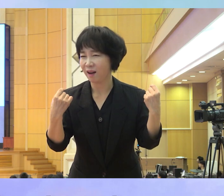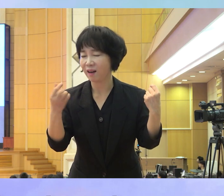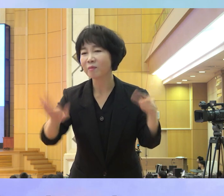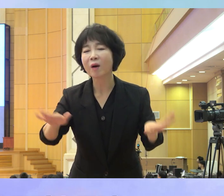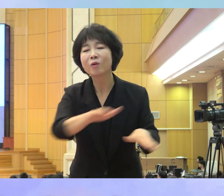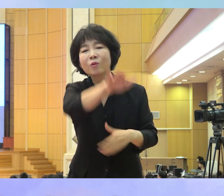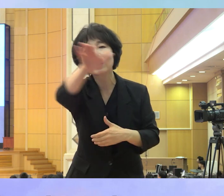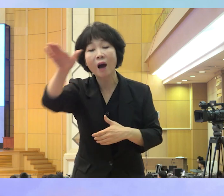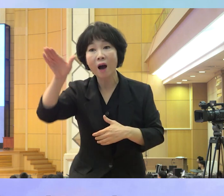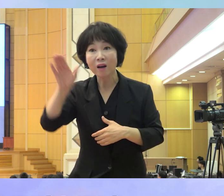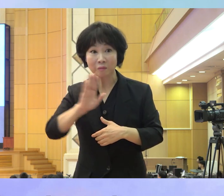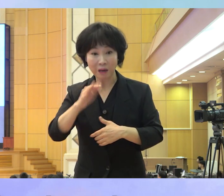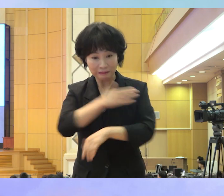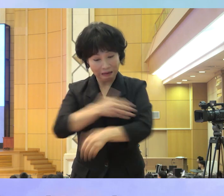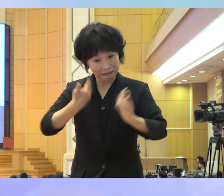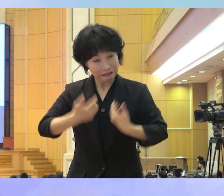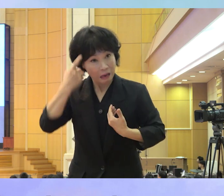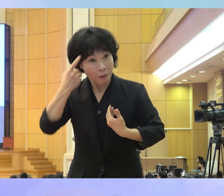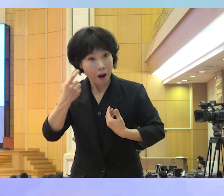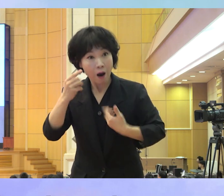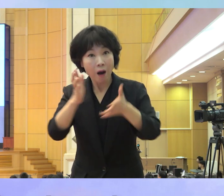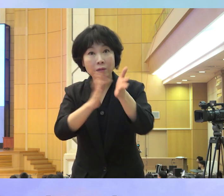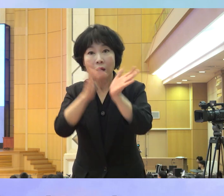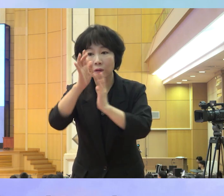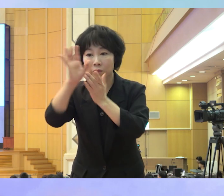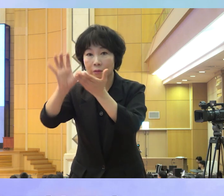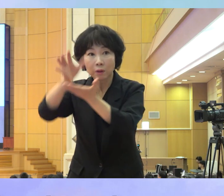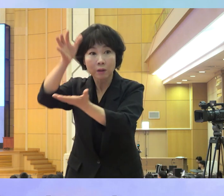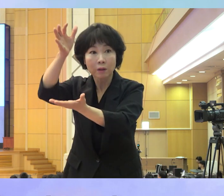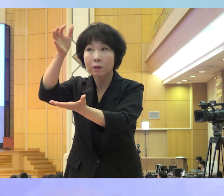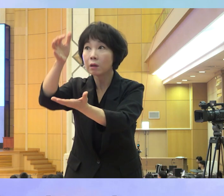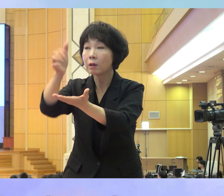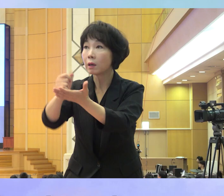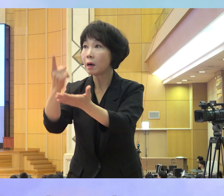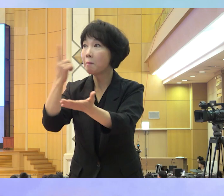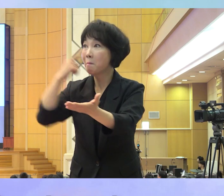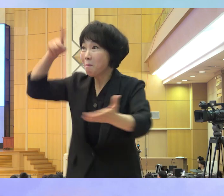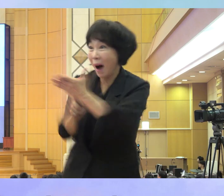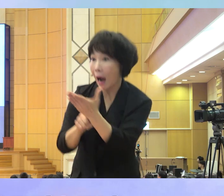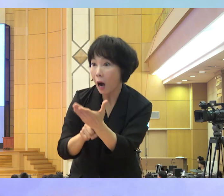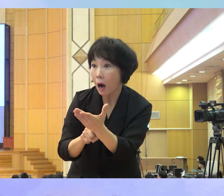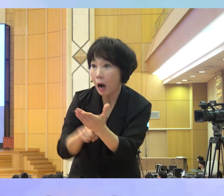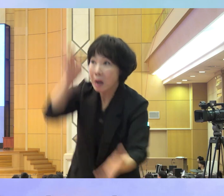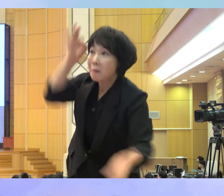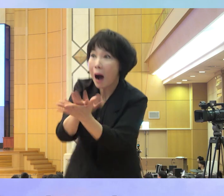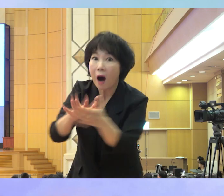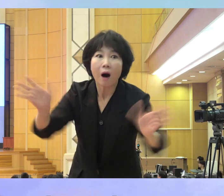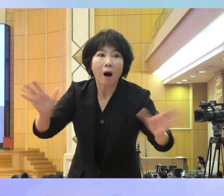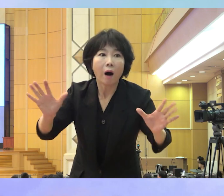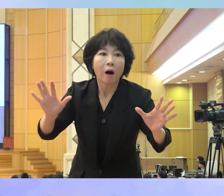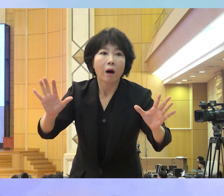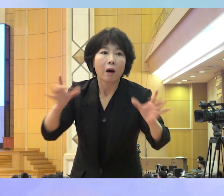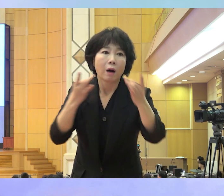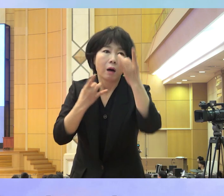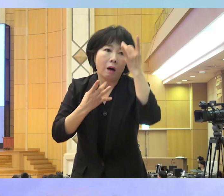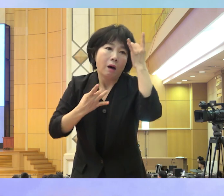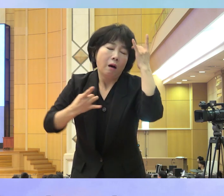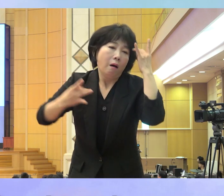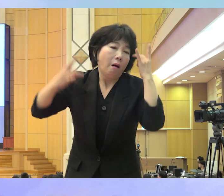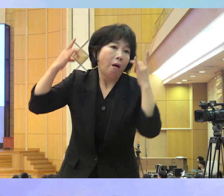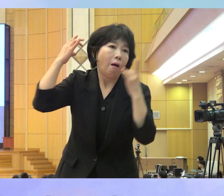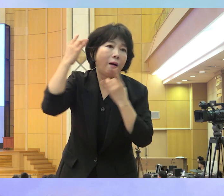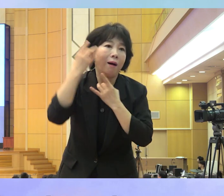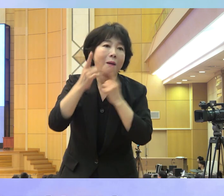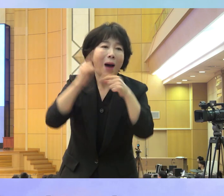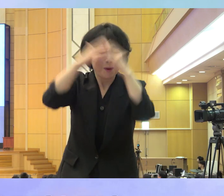좋아라는데 정말 그리스도를 찾았다, 그리스도를 발견했다, 이거는 그냥 말로다가